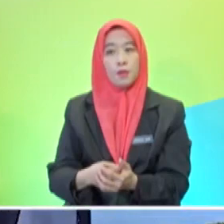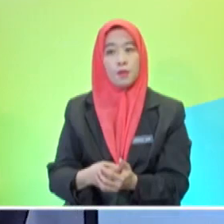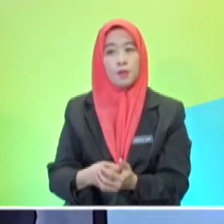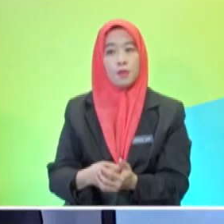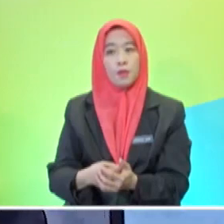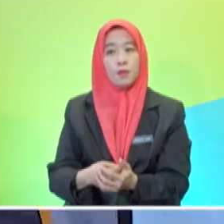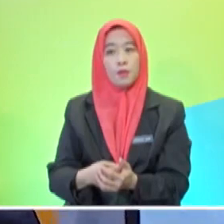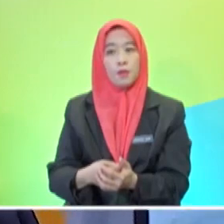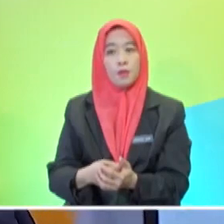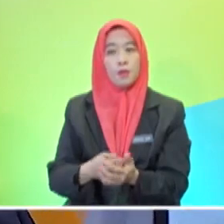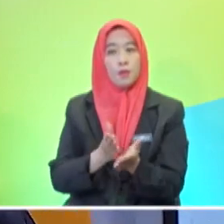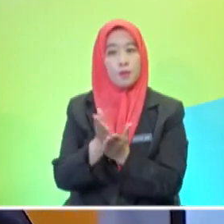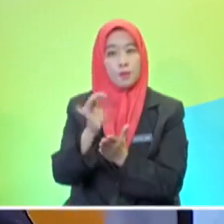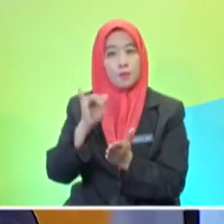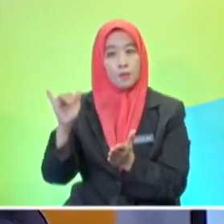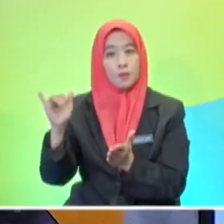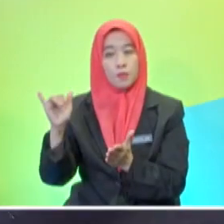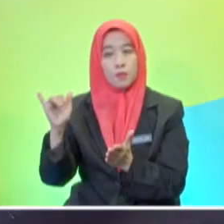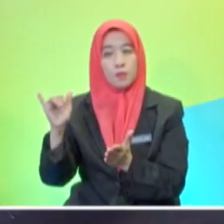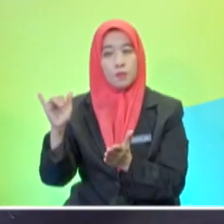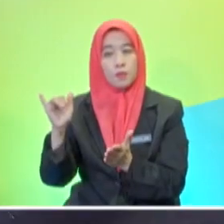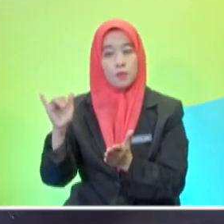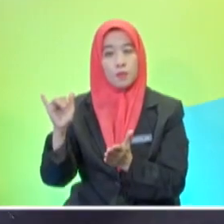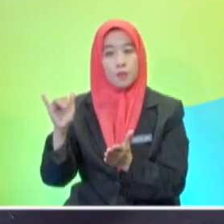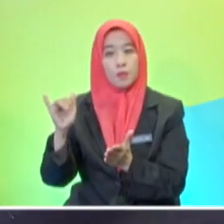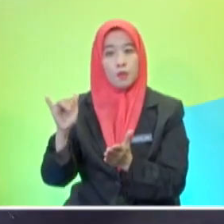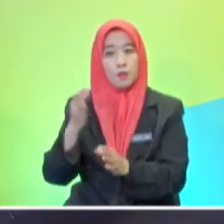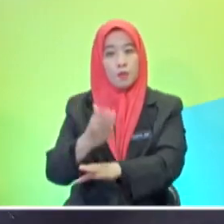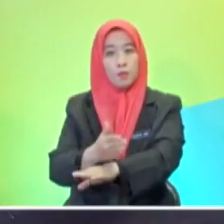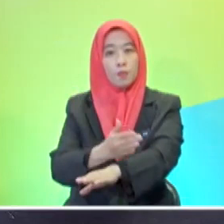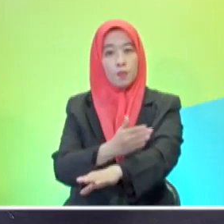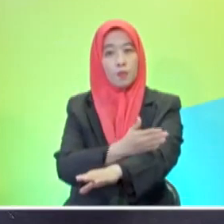pula cikgu, kita akan ke peringkat